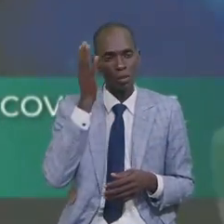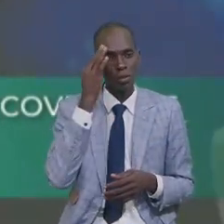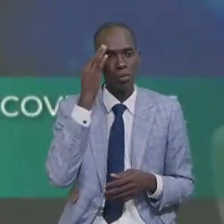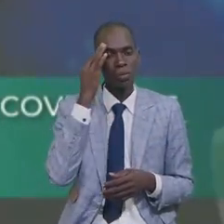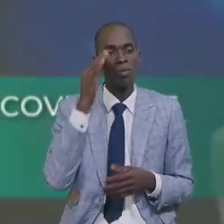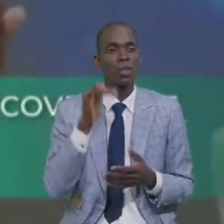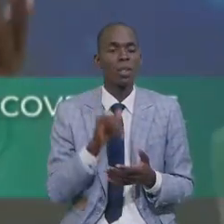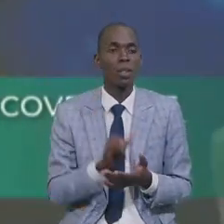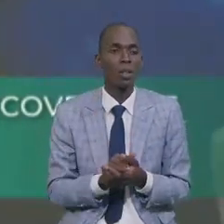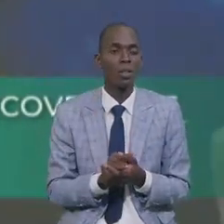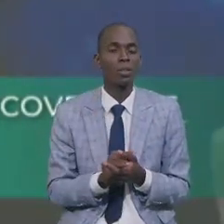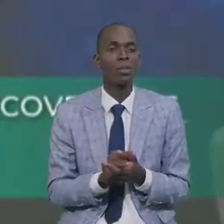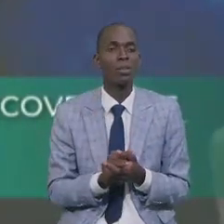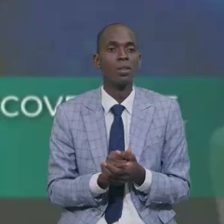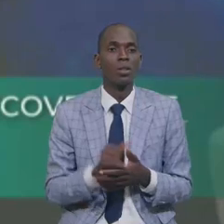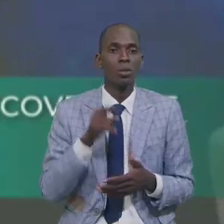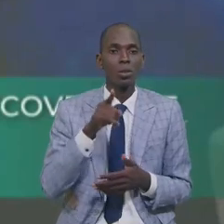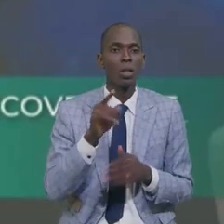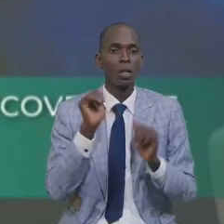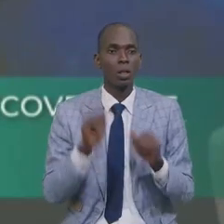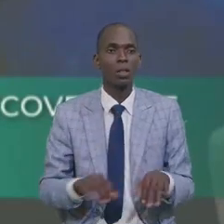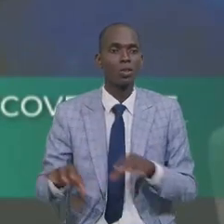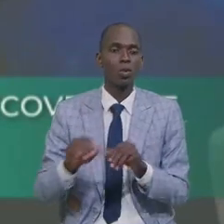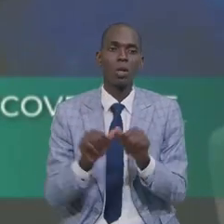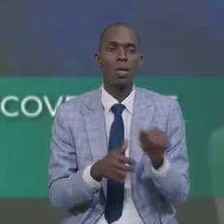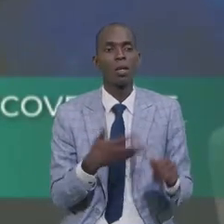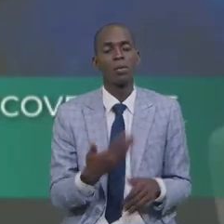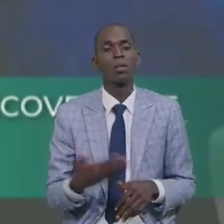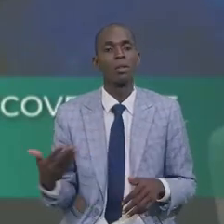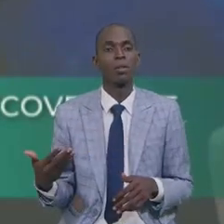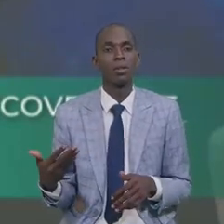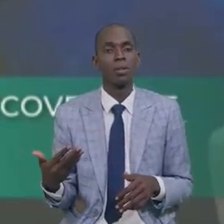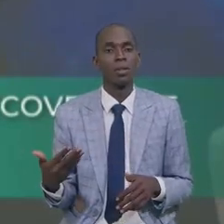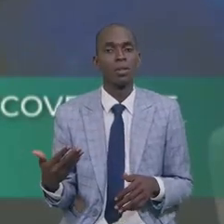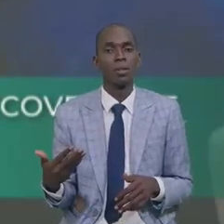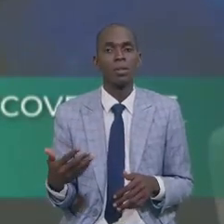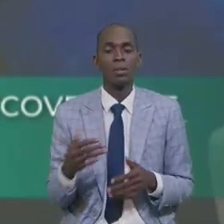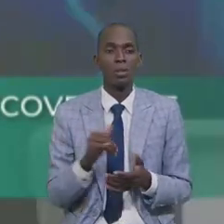Je sais que tu peux tout. Je reconnais que tu peux tout.